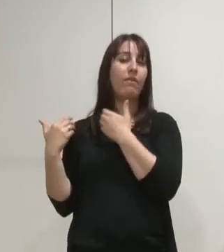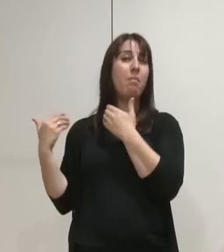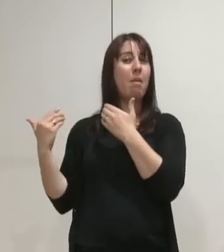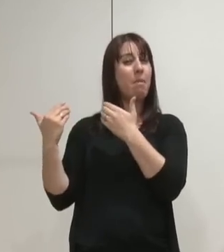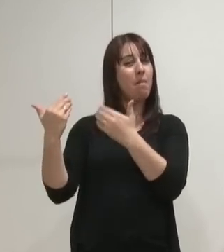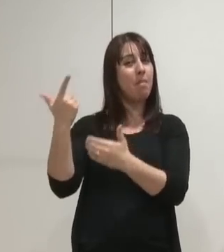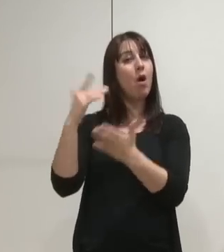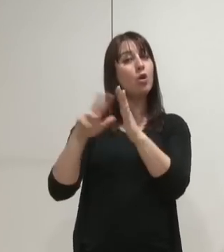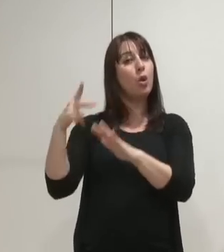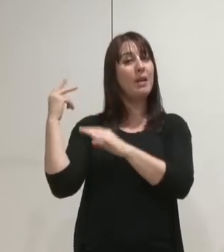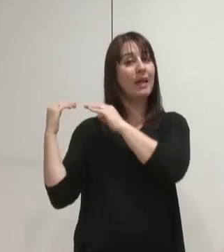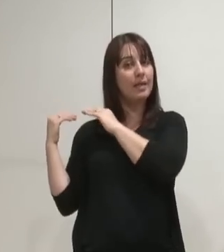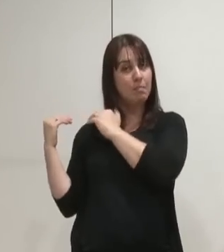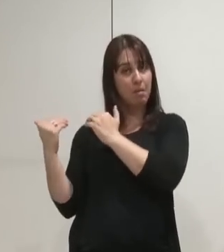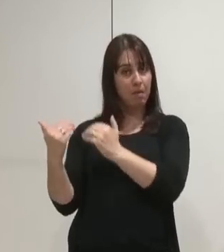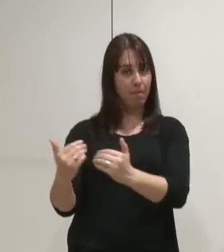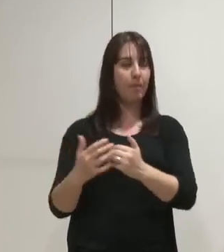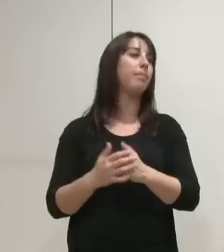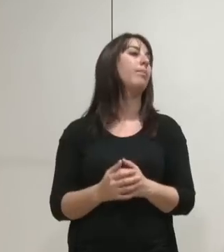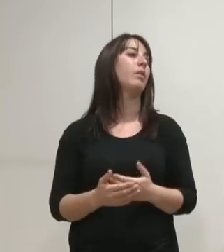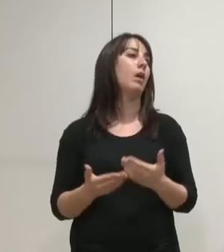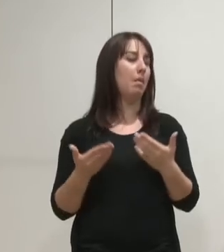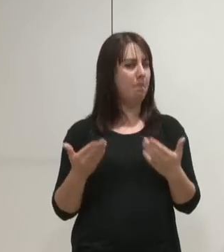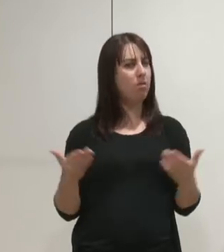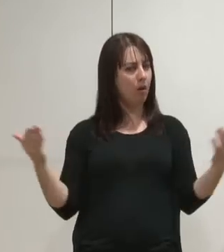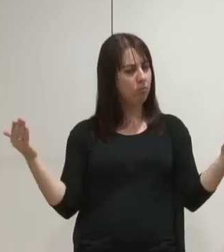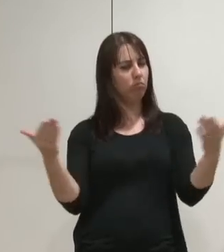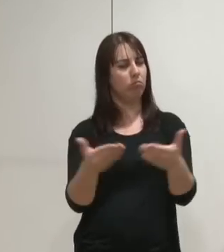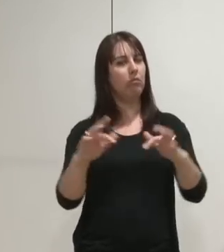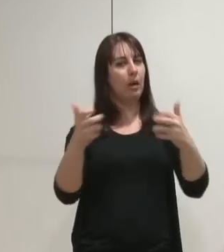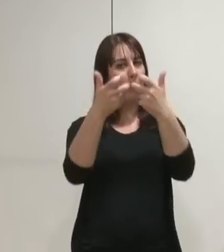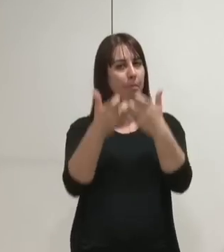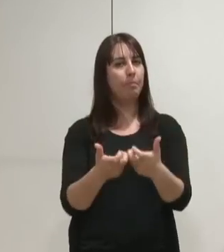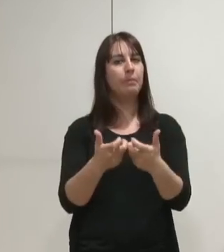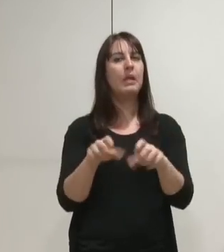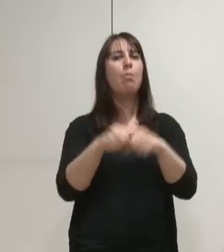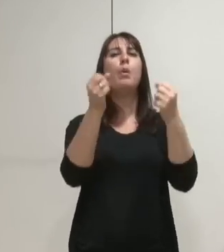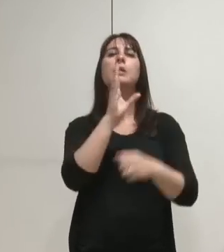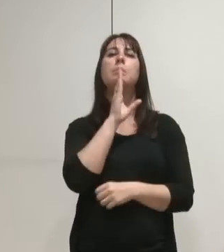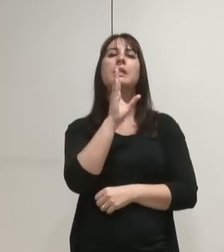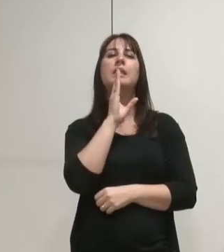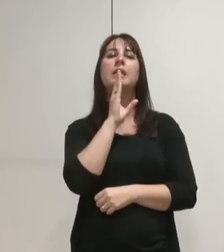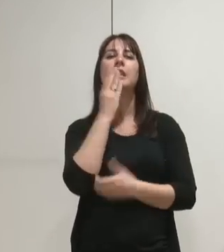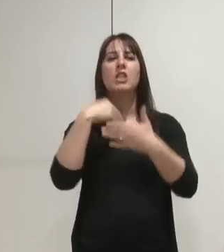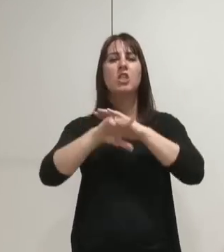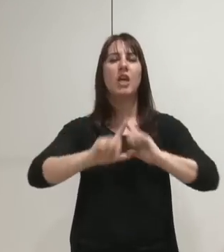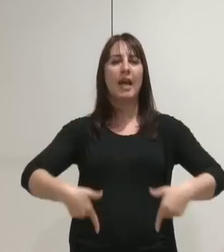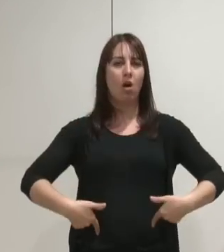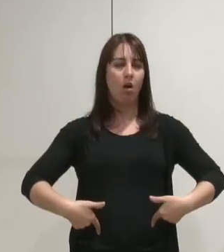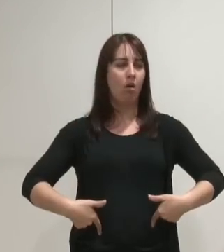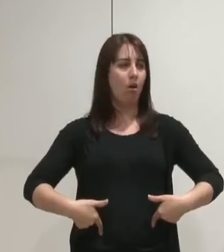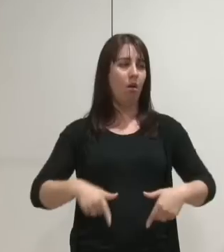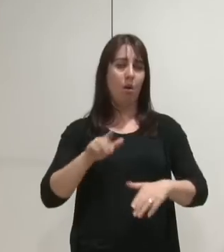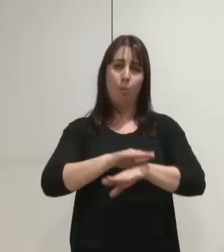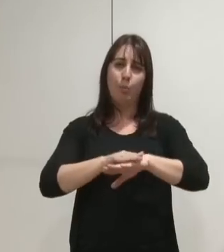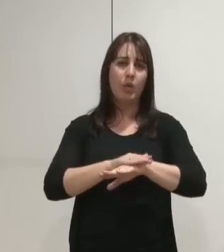depuis 2013 donc je vais m'attacher plus particulièrement au tarif de la pause méridienne car ils illustrent notre politique quotidienne